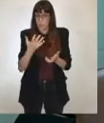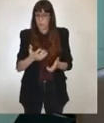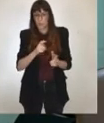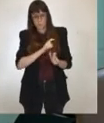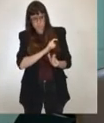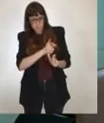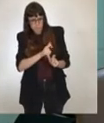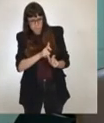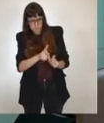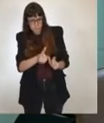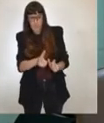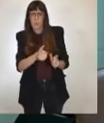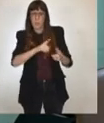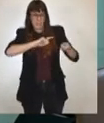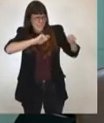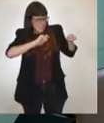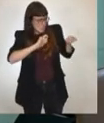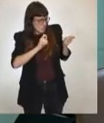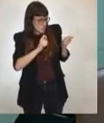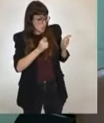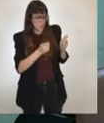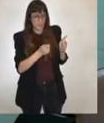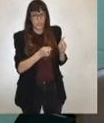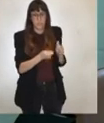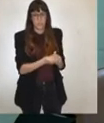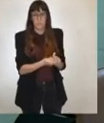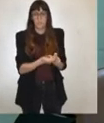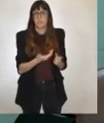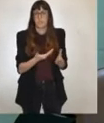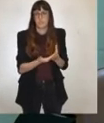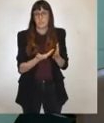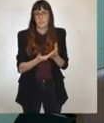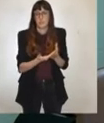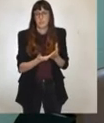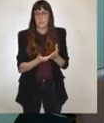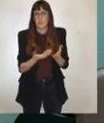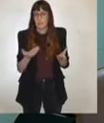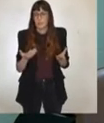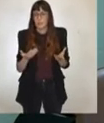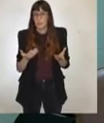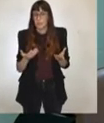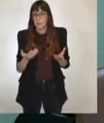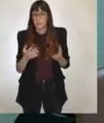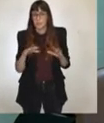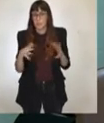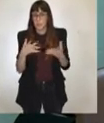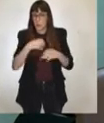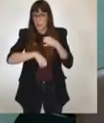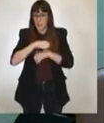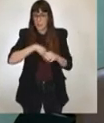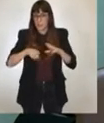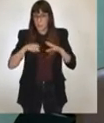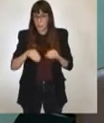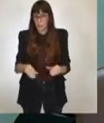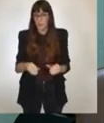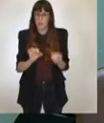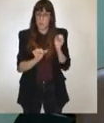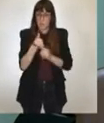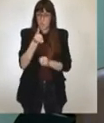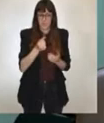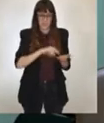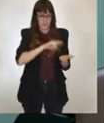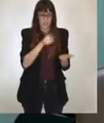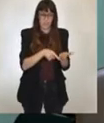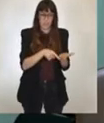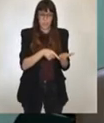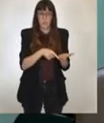de fond. Pour mener cette démarche, on doit vraiment mettre en place ce qu'on appelle le budget sensible au genre. Mais derrière